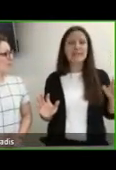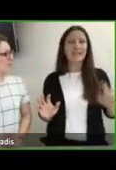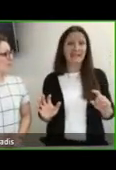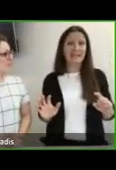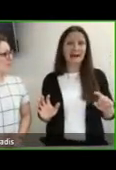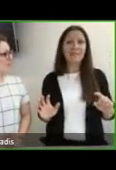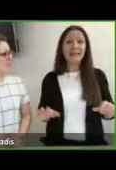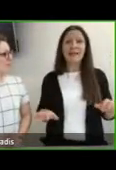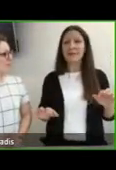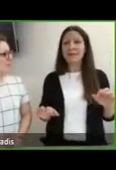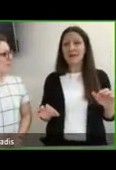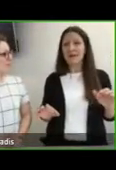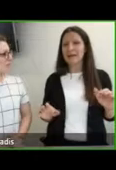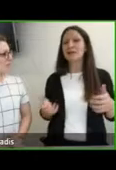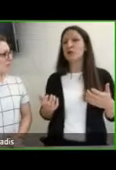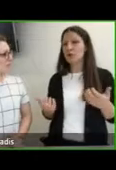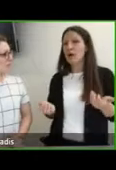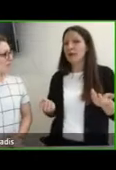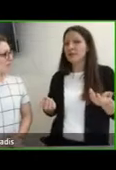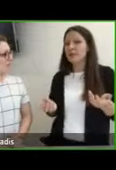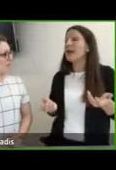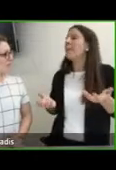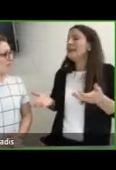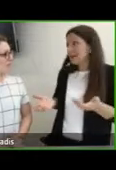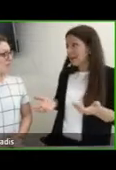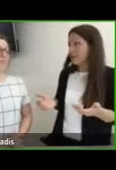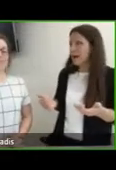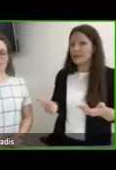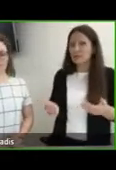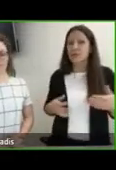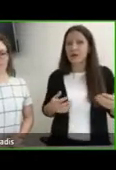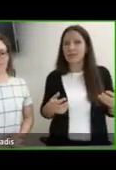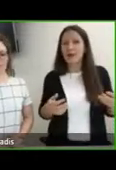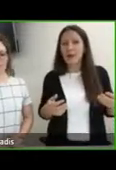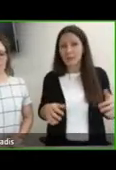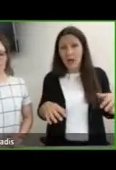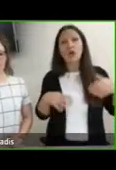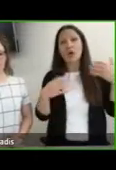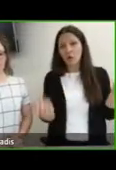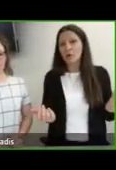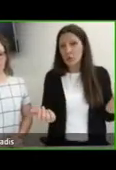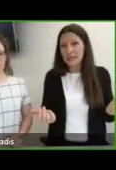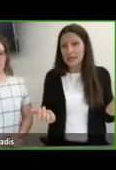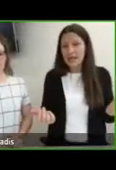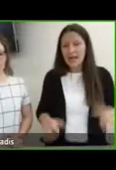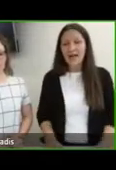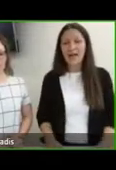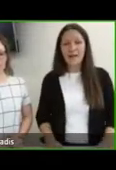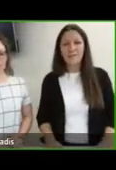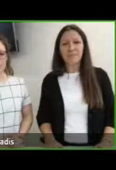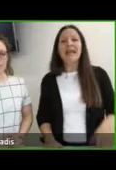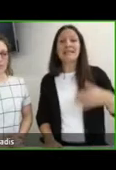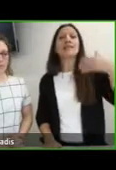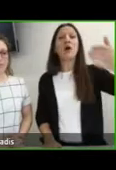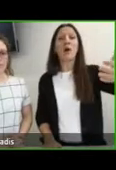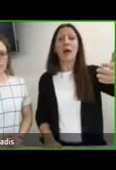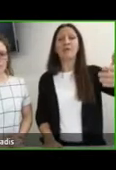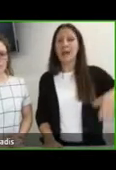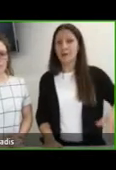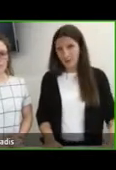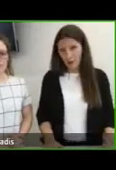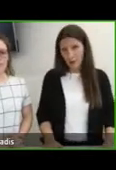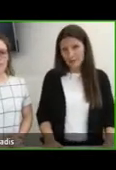l'Encyclopédie Britannica. Et puis, les résultats en termes de fiabilité d'information sont vraiment semblables. Donc, Wiki. Et c'est ce qui leur a